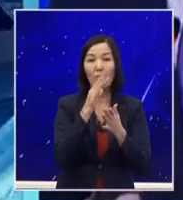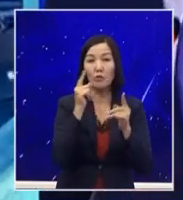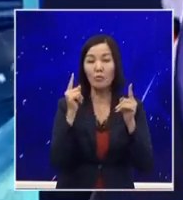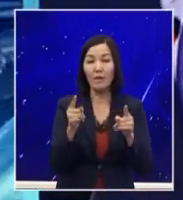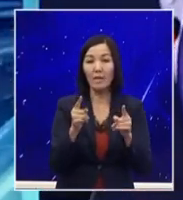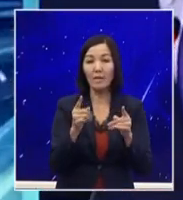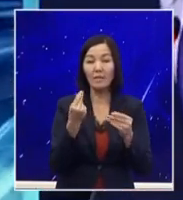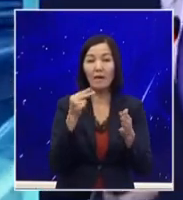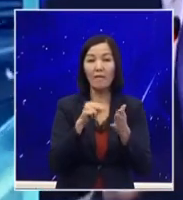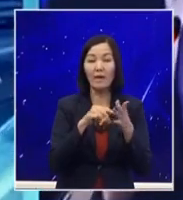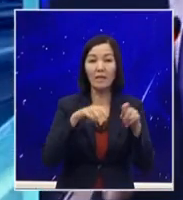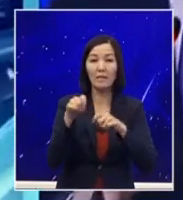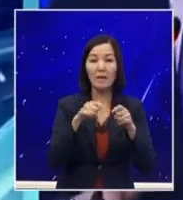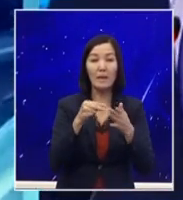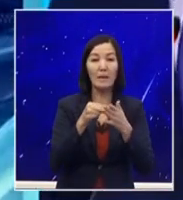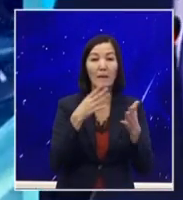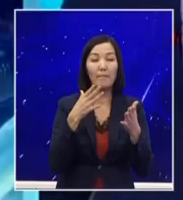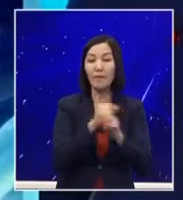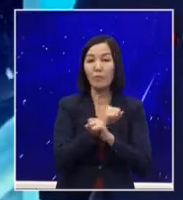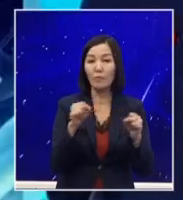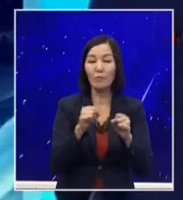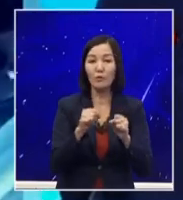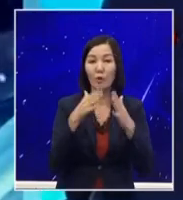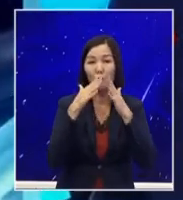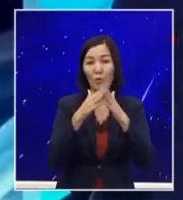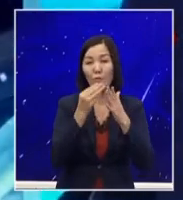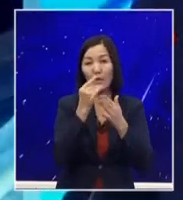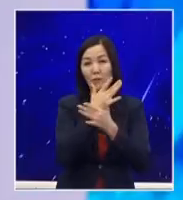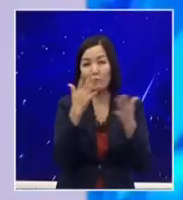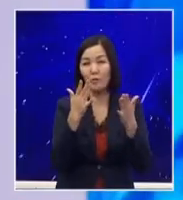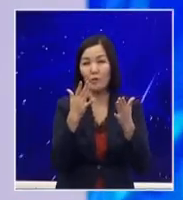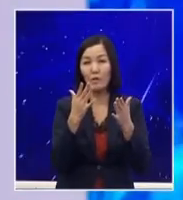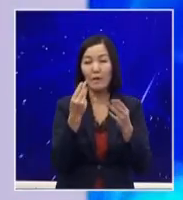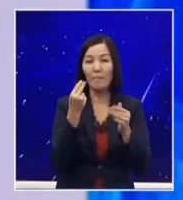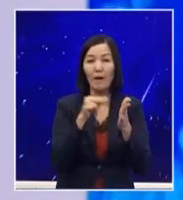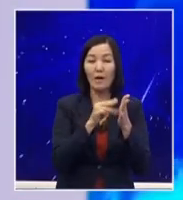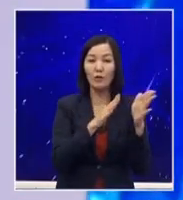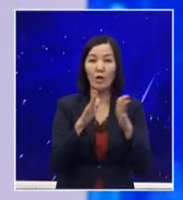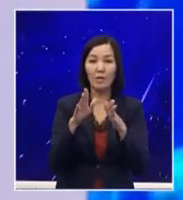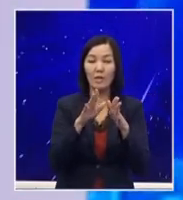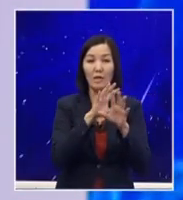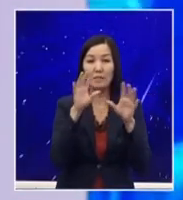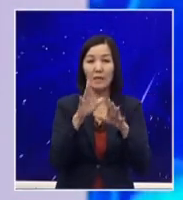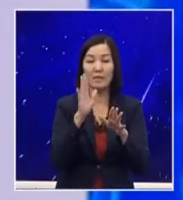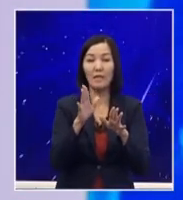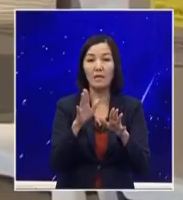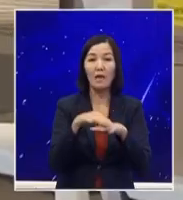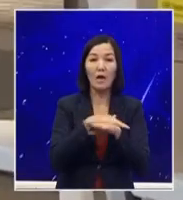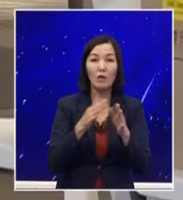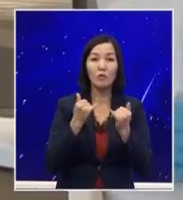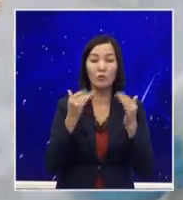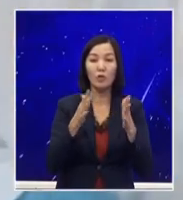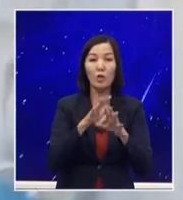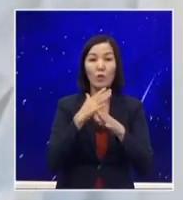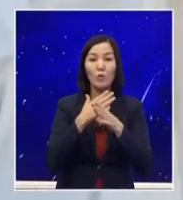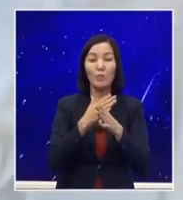кезеңде тауардың бағасы шарықтап кетпес үшін сол қоймадағы азық-түлік есебінен интервенция жасаймыз. Бұл халық үшін үлкен көмек.